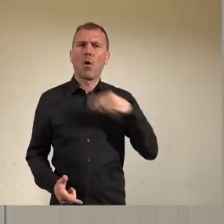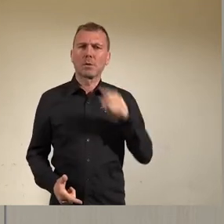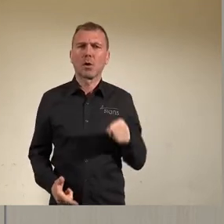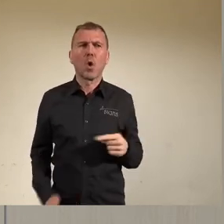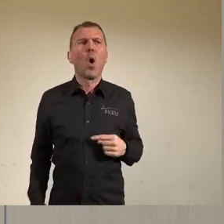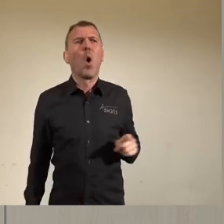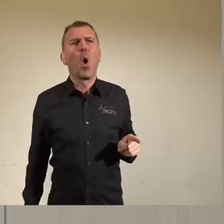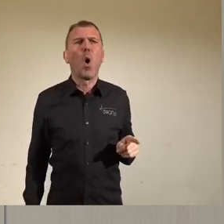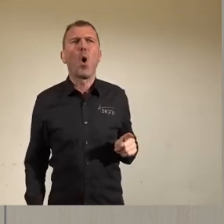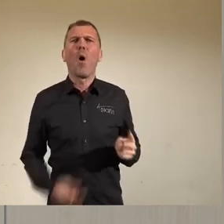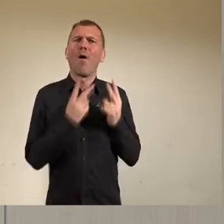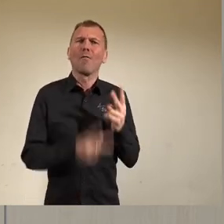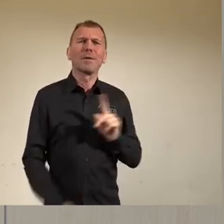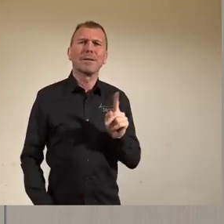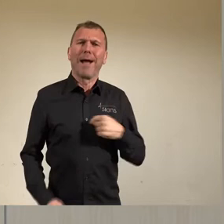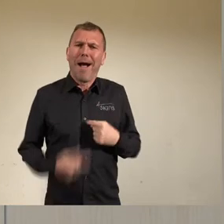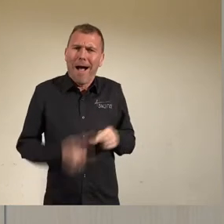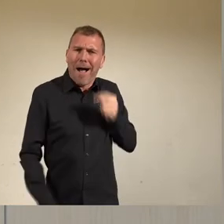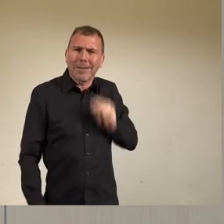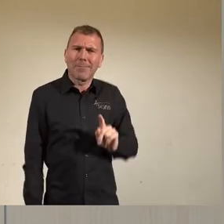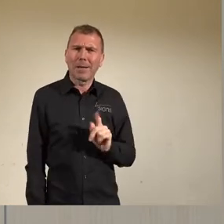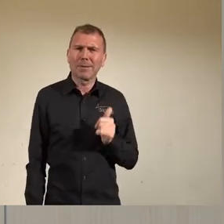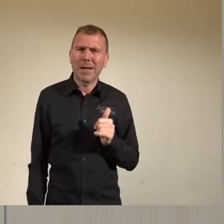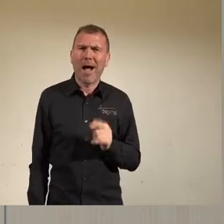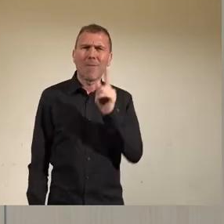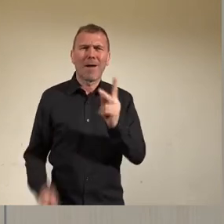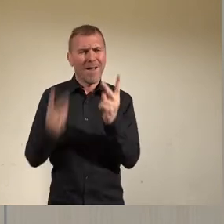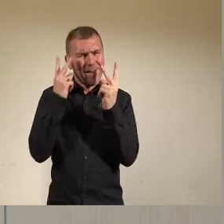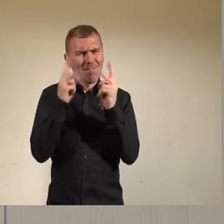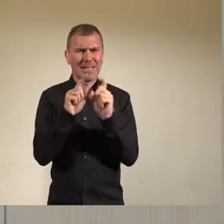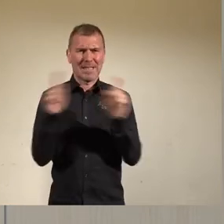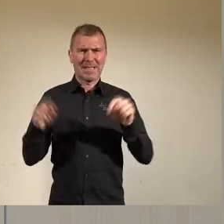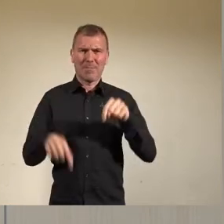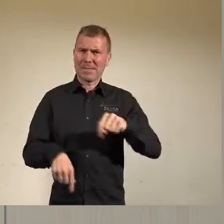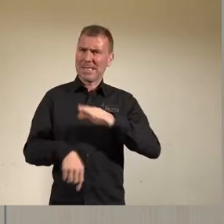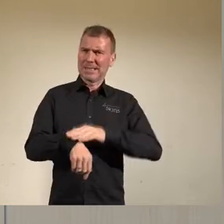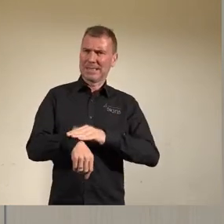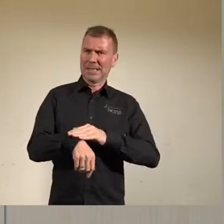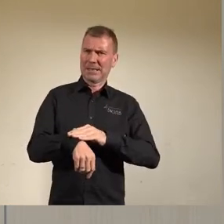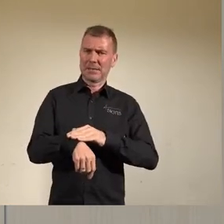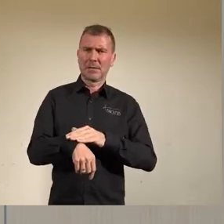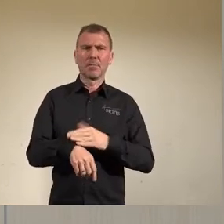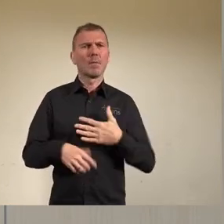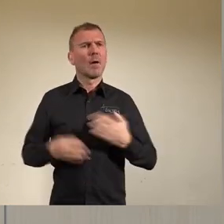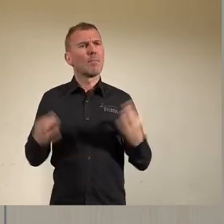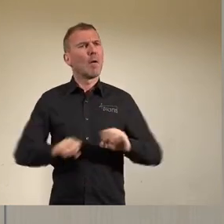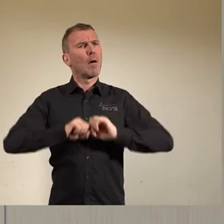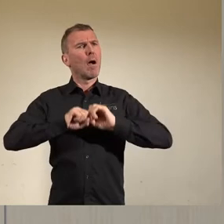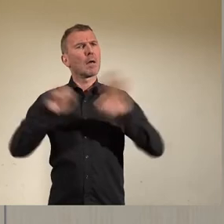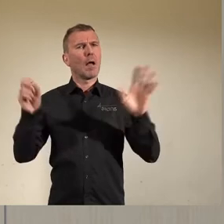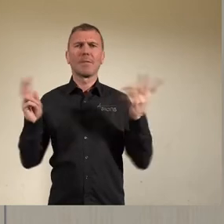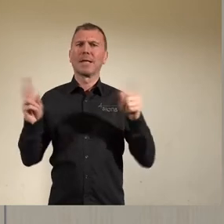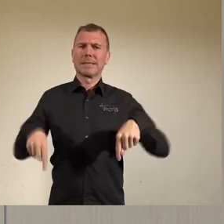nicht unbedingt unterschreiben. Aber es ging primär uns in diesen Zeiten um die Antwort auf eine Frage: Was ist